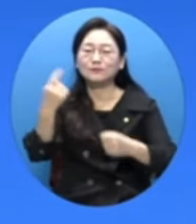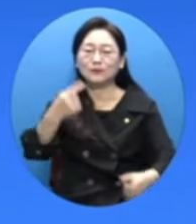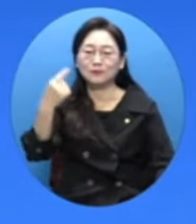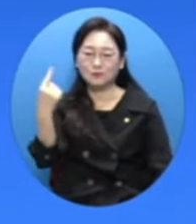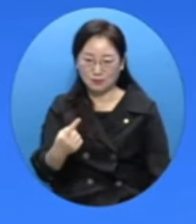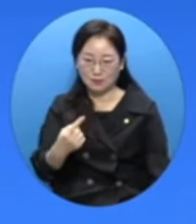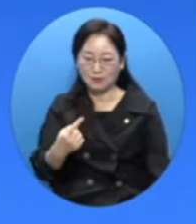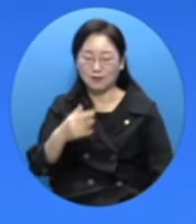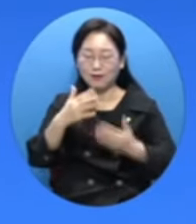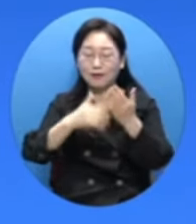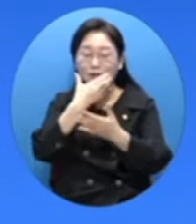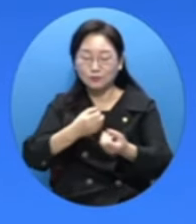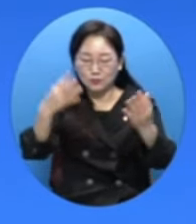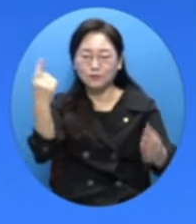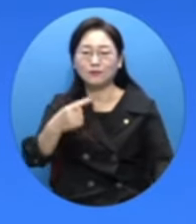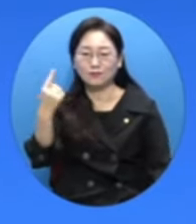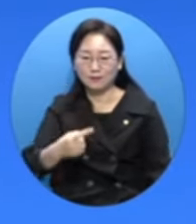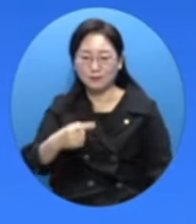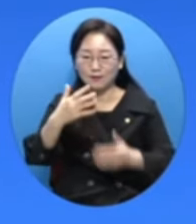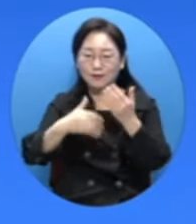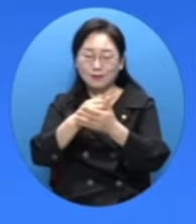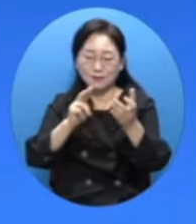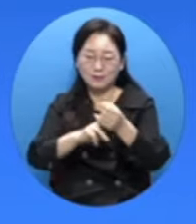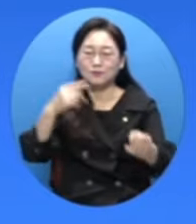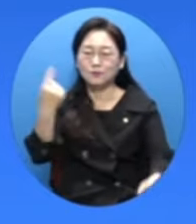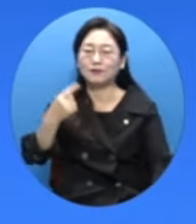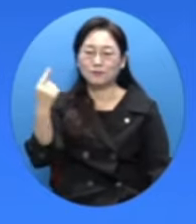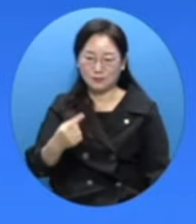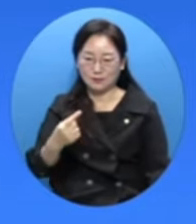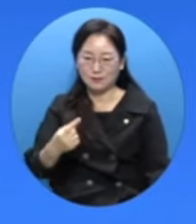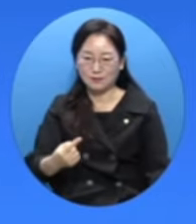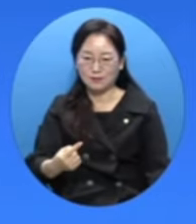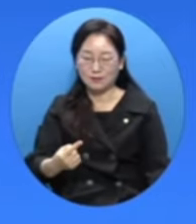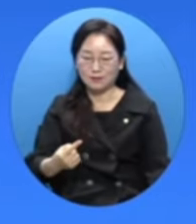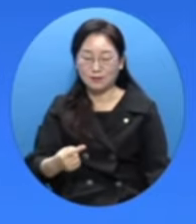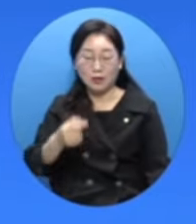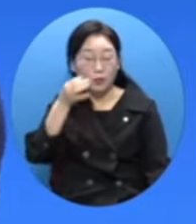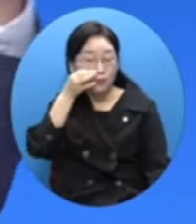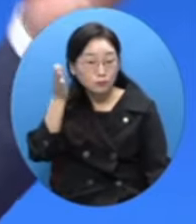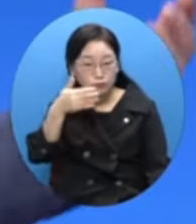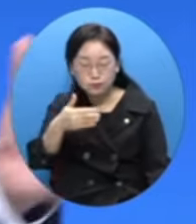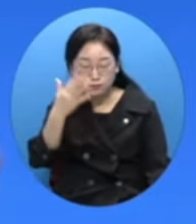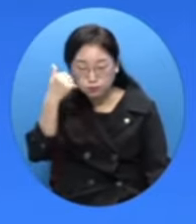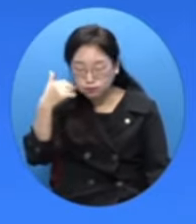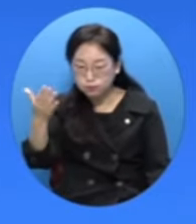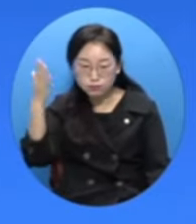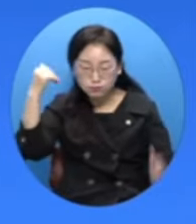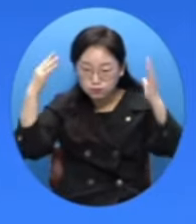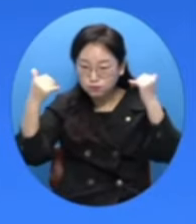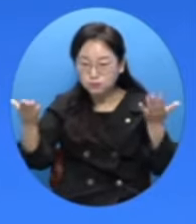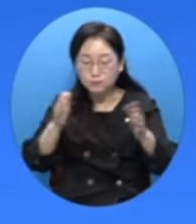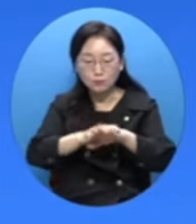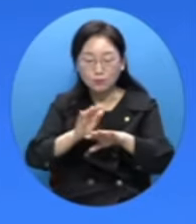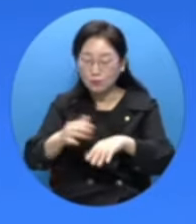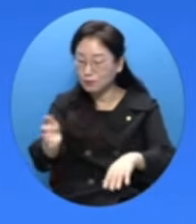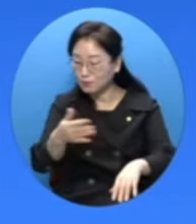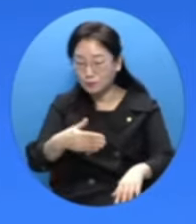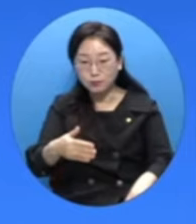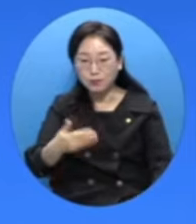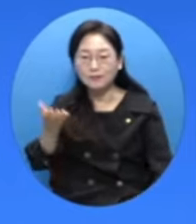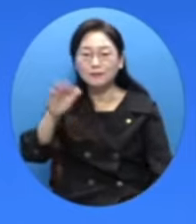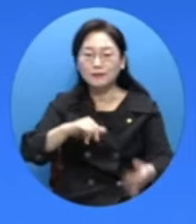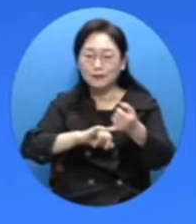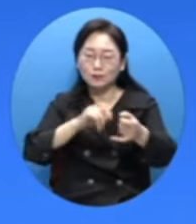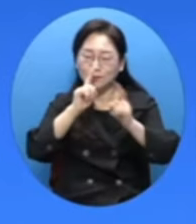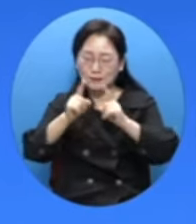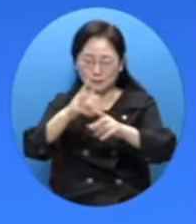것입니다. 하나님의 축복이 임하는 것입니다. 하나님의 기적이 임하는 것입니다. 눈에는 보이는 것 없고 귀는 들리는 것 없고 손에는 잡히는 것 없어도 약속